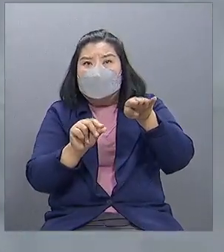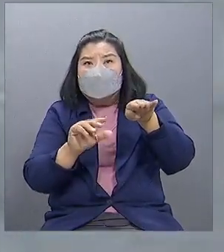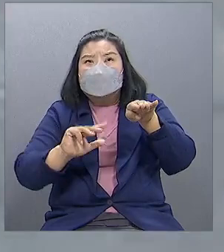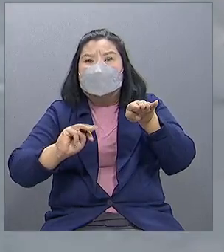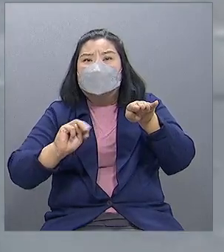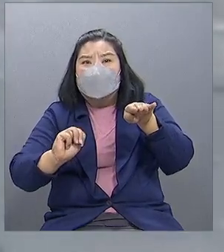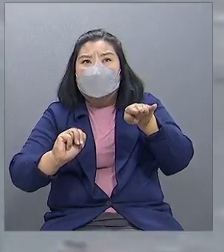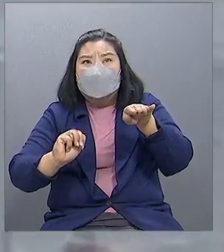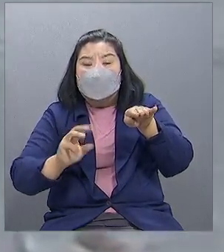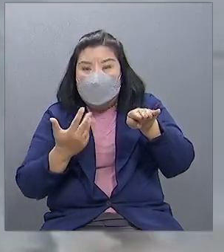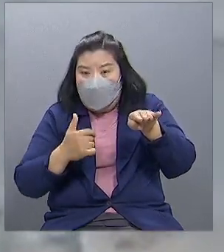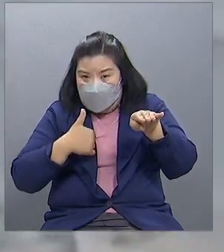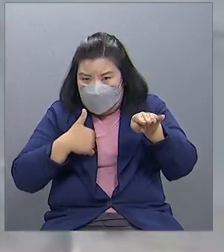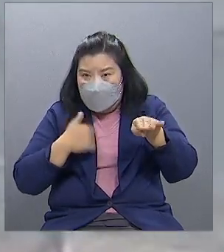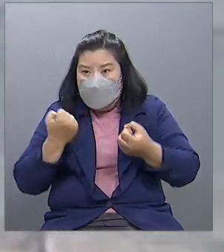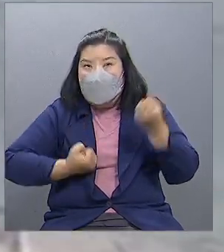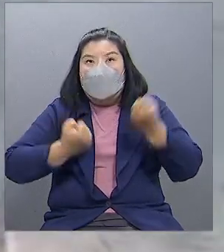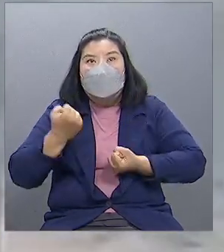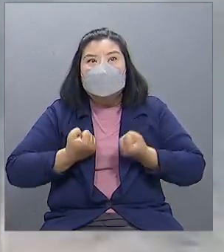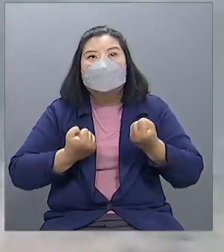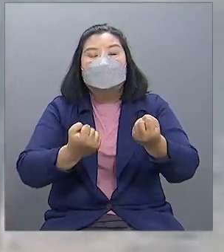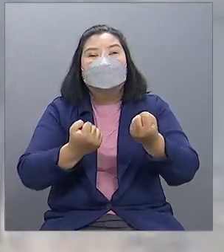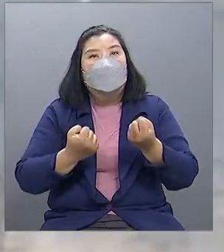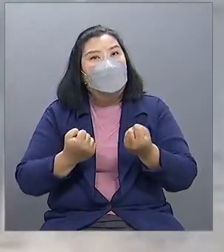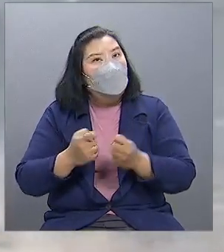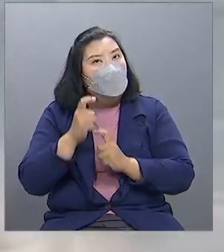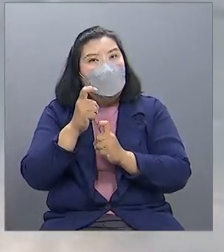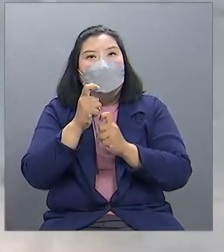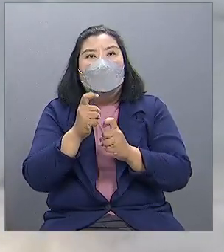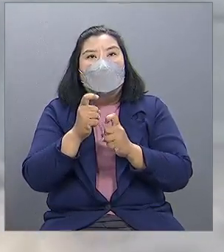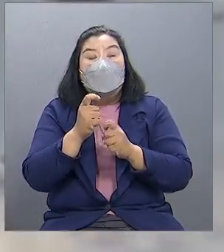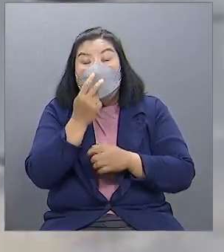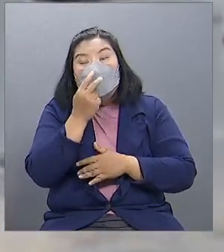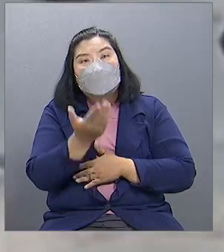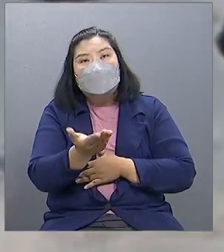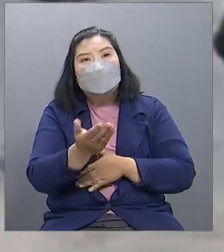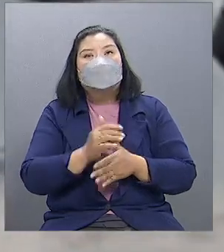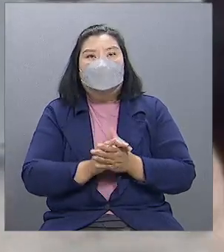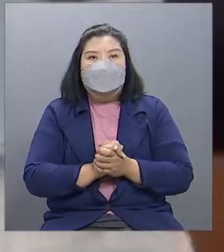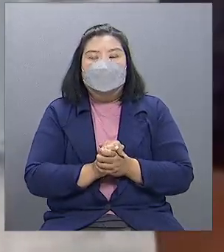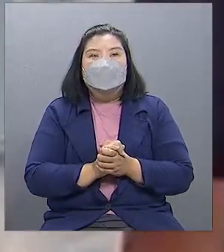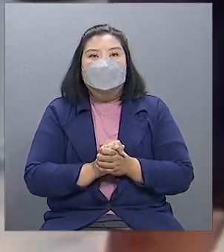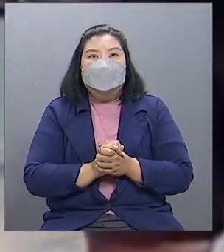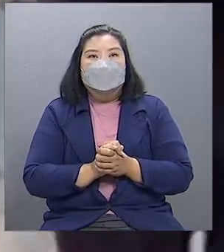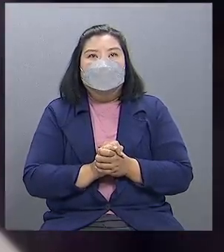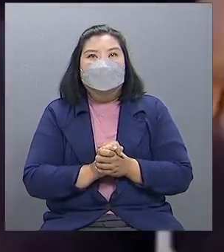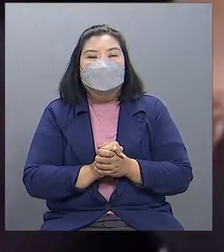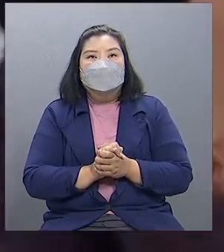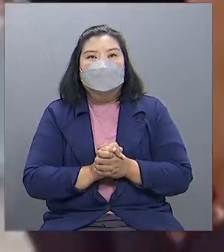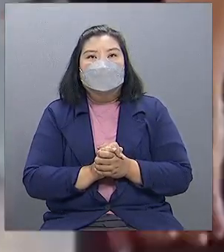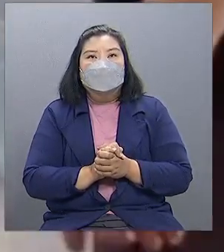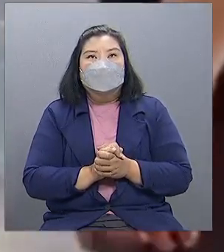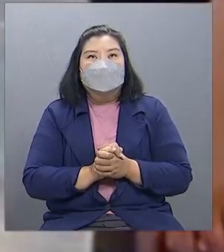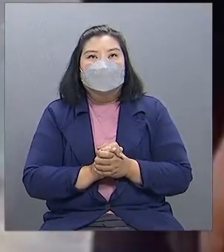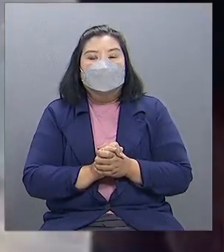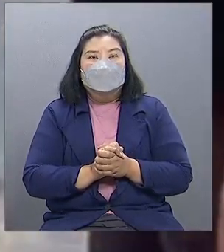ชาบ้านที่เขาสญจอ เกิดดูบัติเหตย์ไวครั้งเดียดูนะคะ เนี่ยค่ะ พอสร้างใหม่ป้าพ พอสิ่นสูรัน